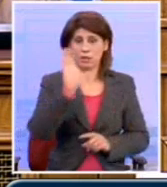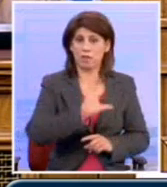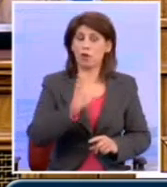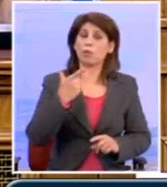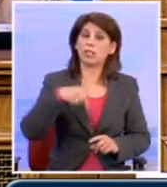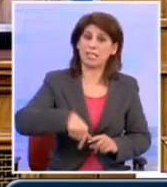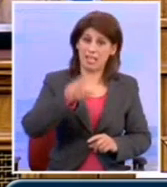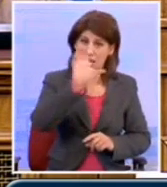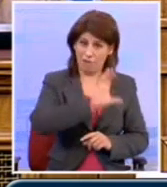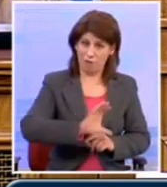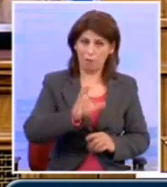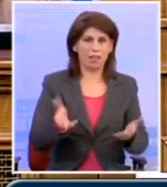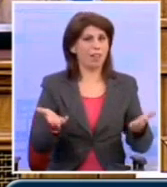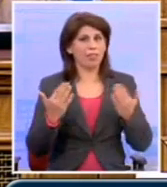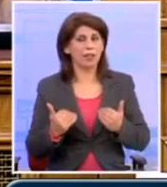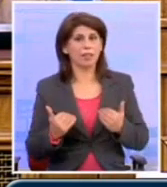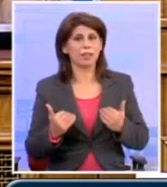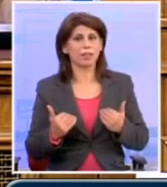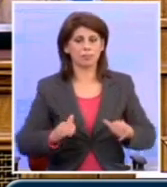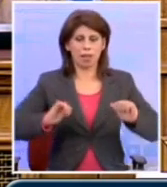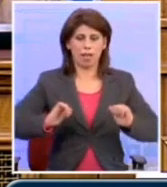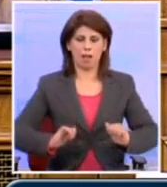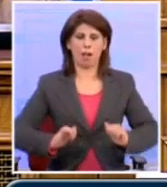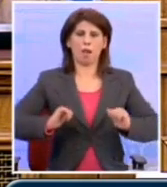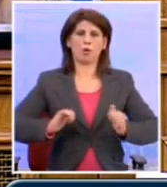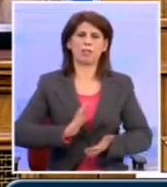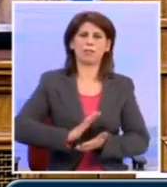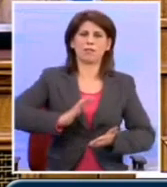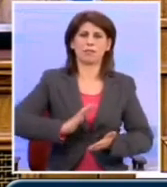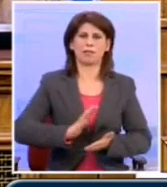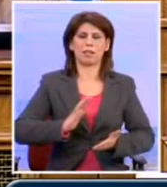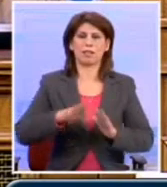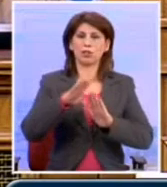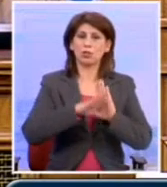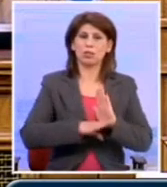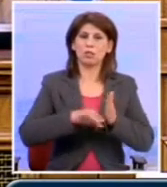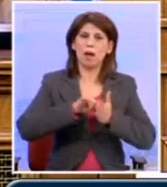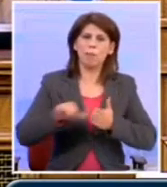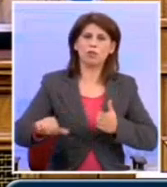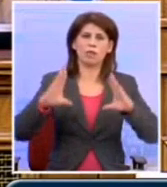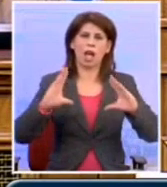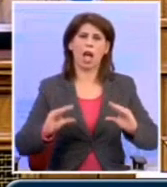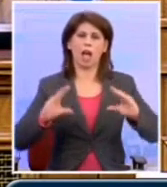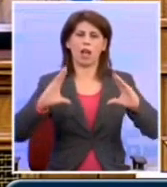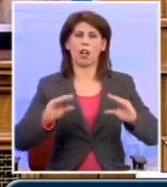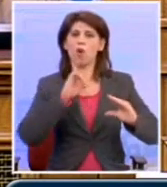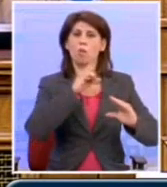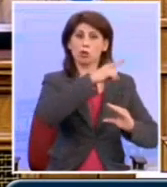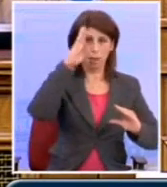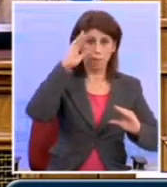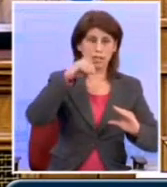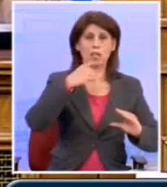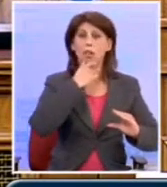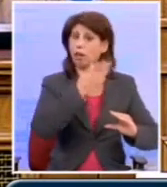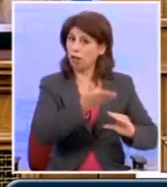είχε τα αμορτισέρ, τα συστήματα απόσβεσης κρατασμών που είχαν οι Ηνωμένες Πολιτείες, η